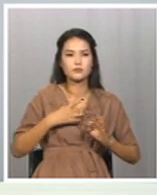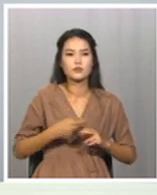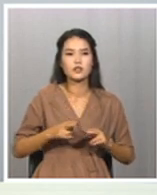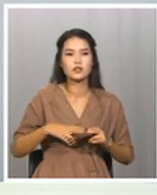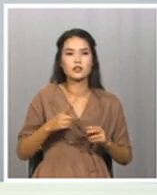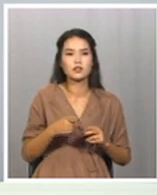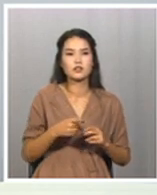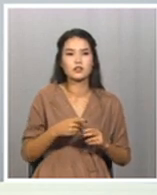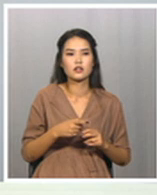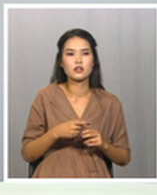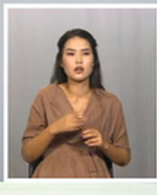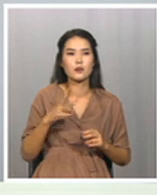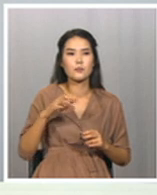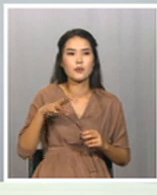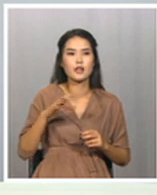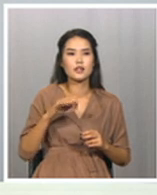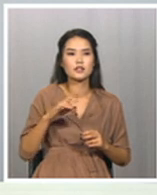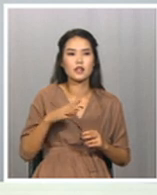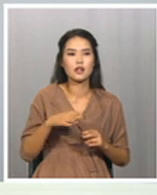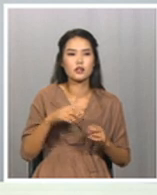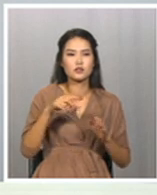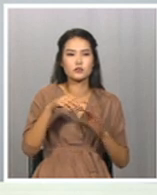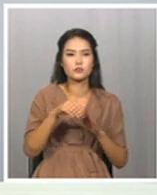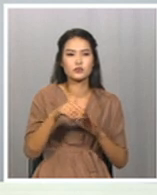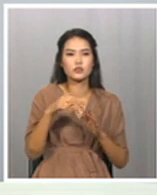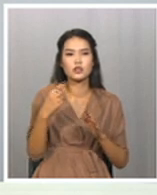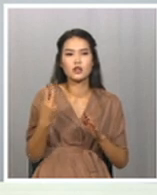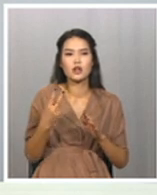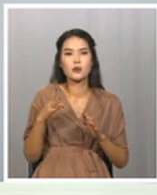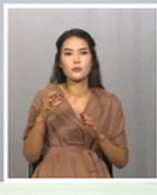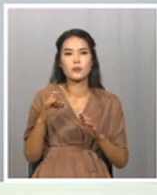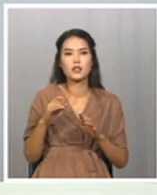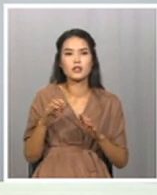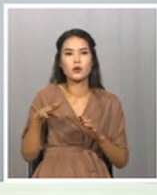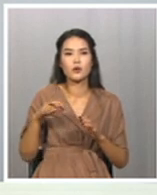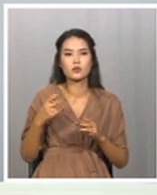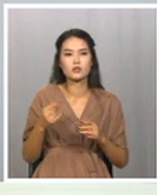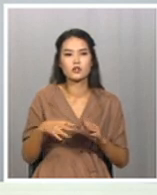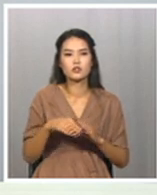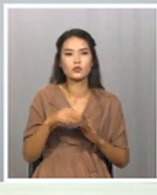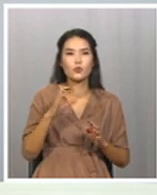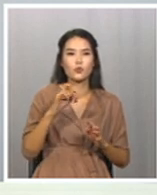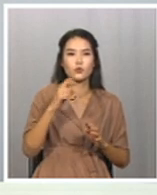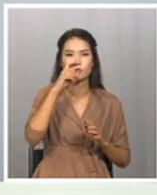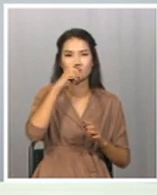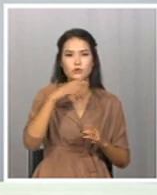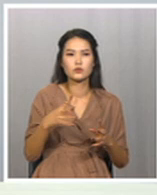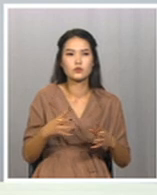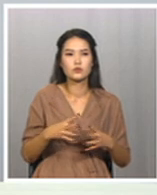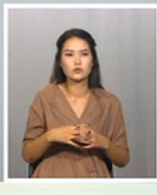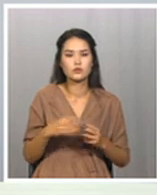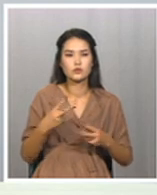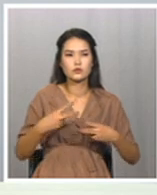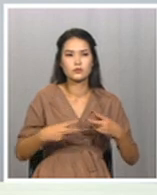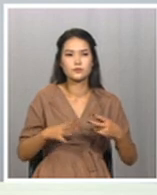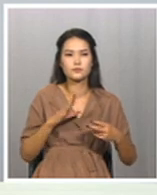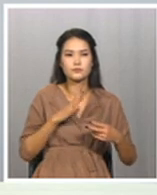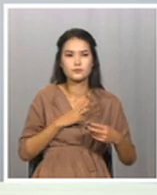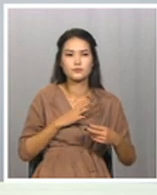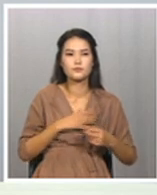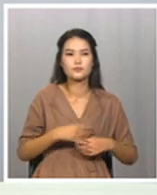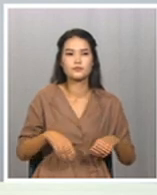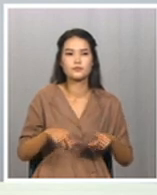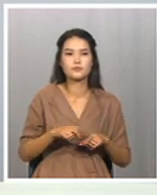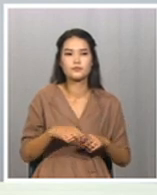біз металл мырышты және металл мысты күкірт қышқылы ерітіндісімен салыстырып көрдік. Бұл